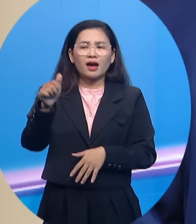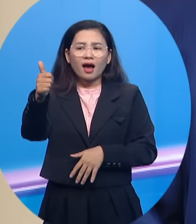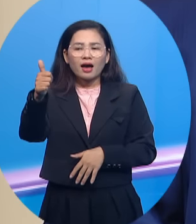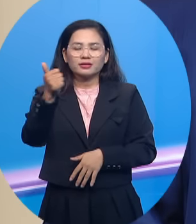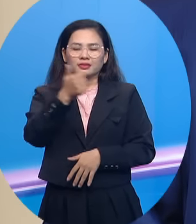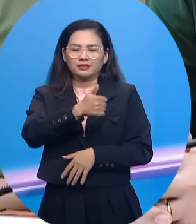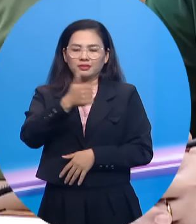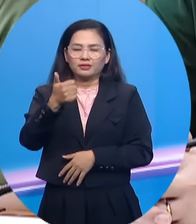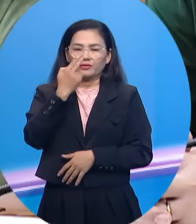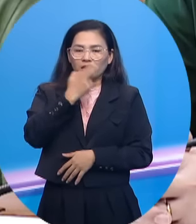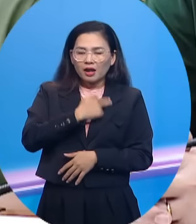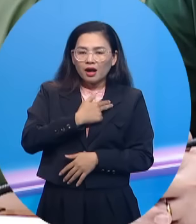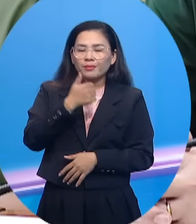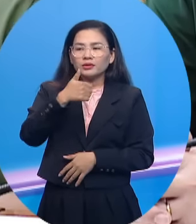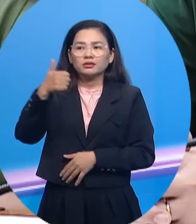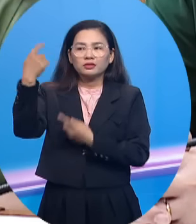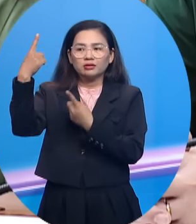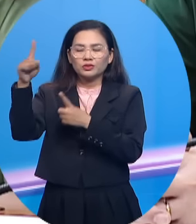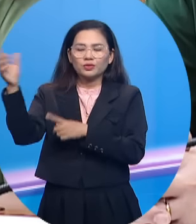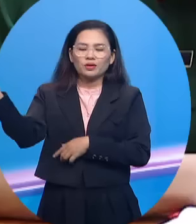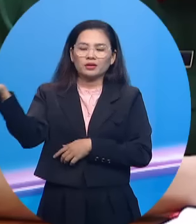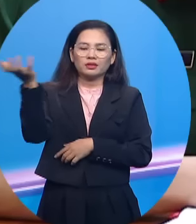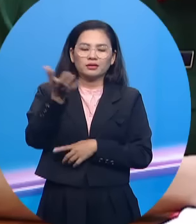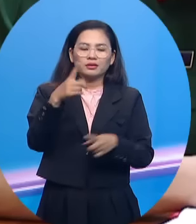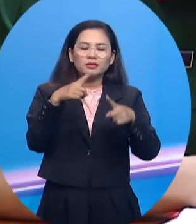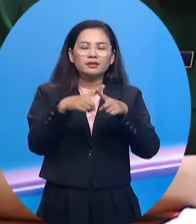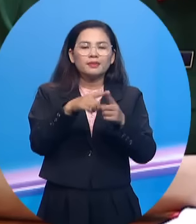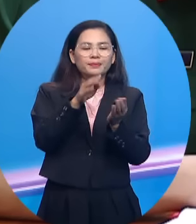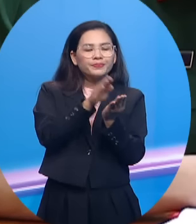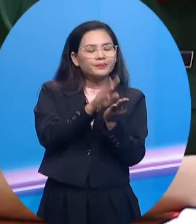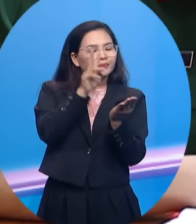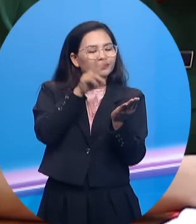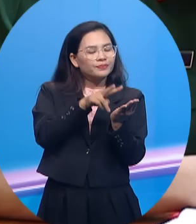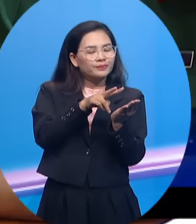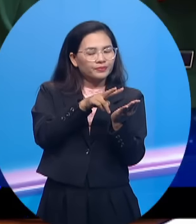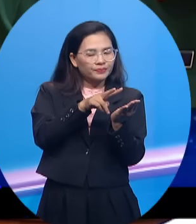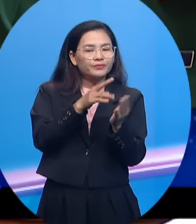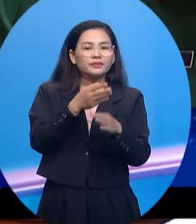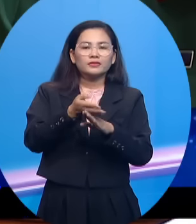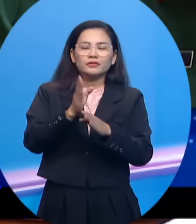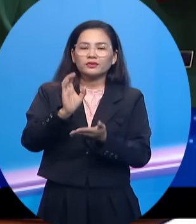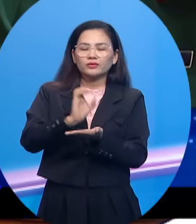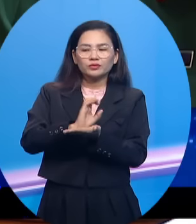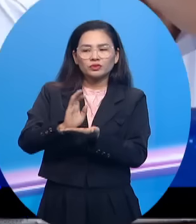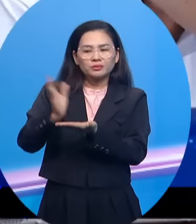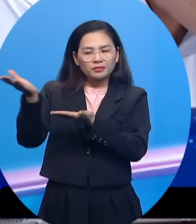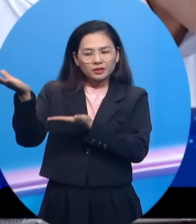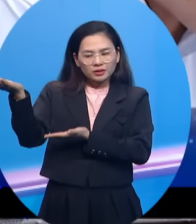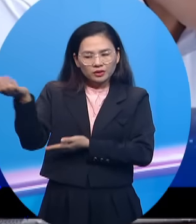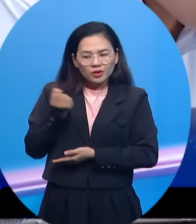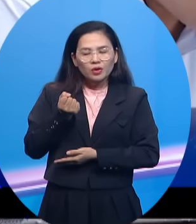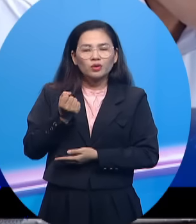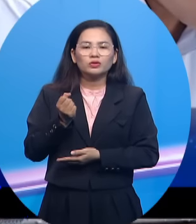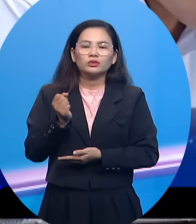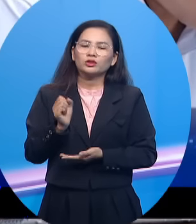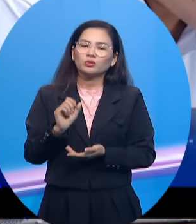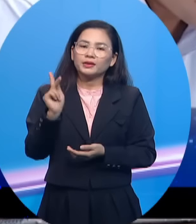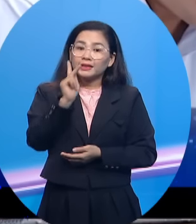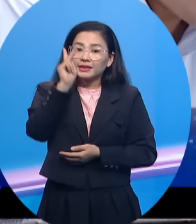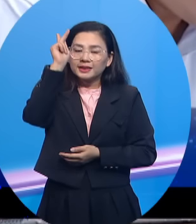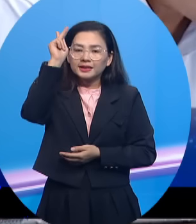bào và khách quốc tế, các lễ viếng Chủ tịch Hồ Chí Minh, tưởng niệm các anh hùng liệt sĩ cấp nhà nước, của lãnh đạo đảng, nhà nước và